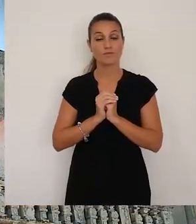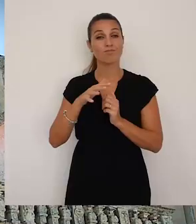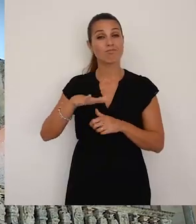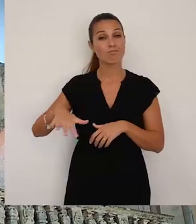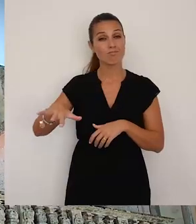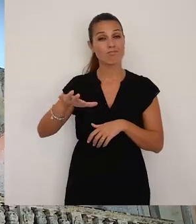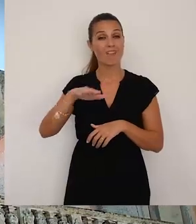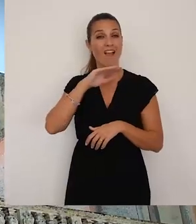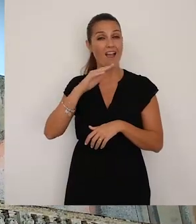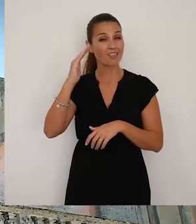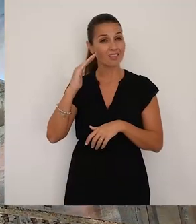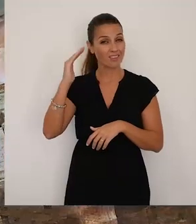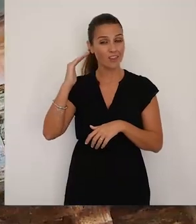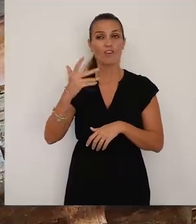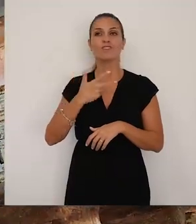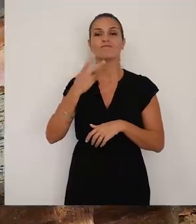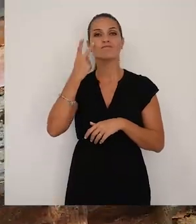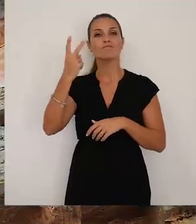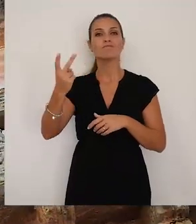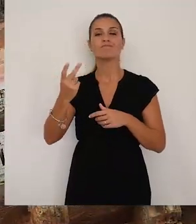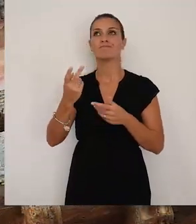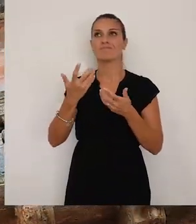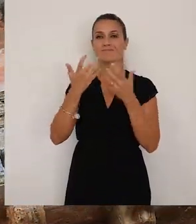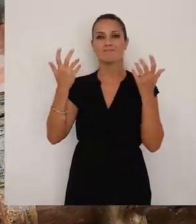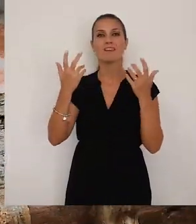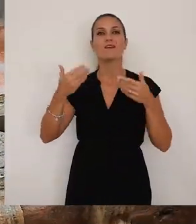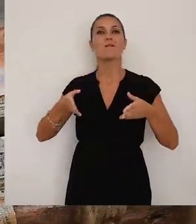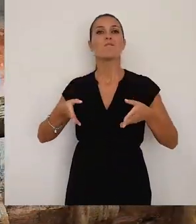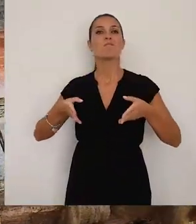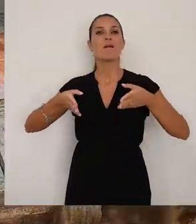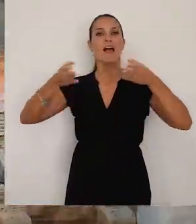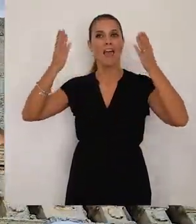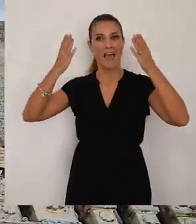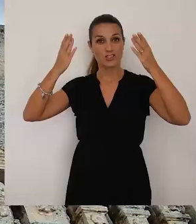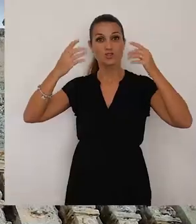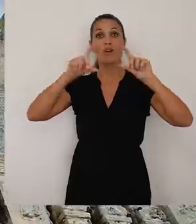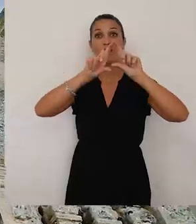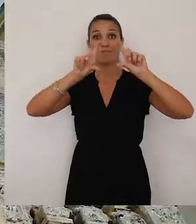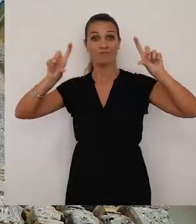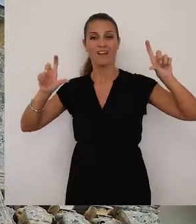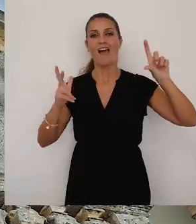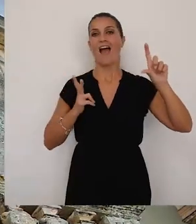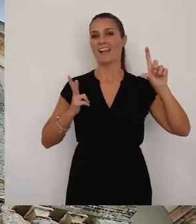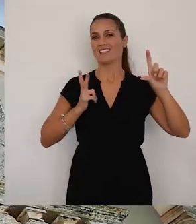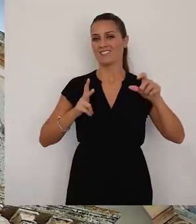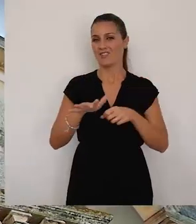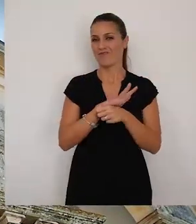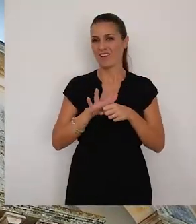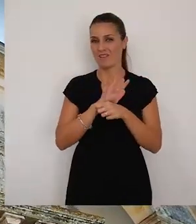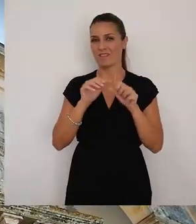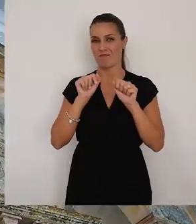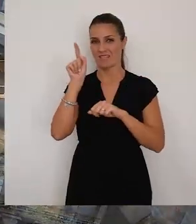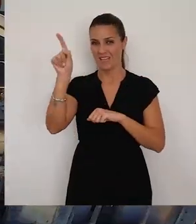Nell'architettura urbana del borgo antico si individua facilmente la facciata di Palazzo Ciullo, esempio di architettura aristocratica